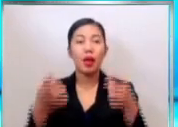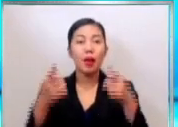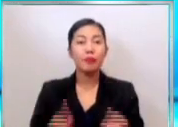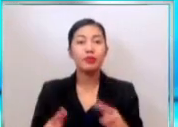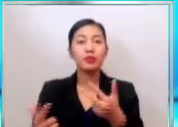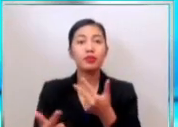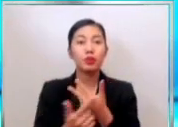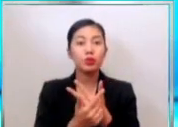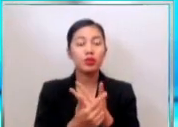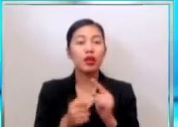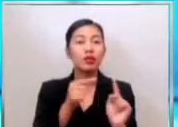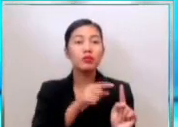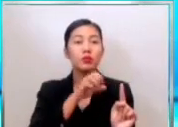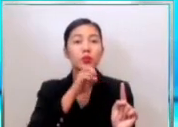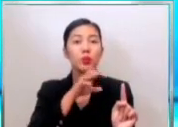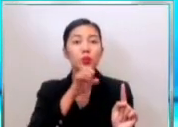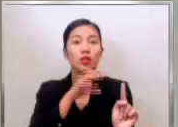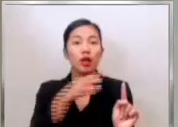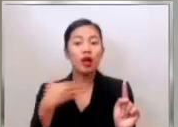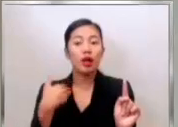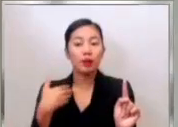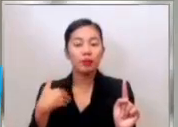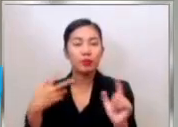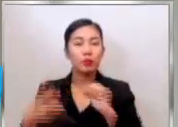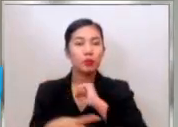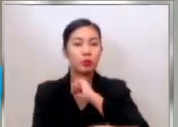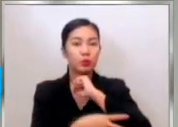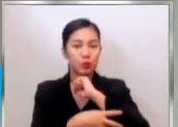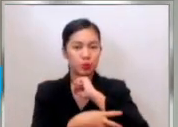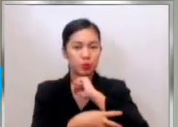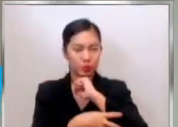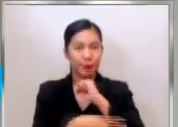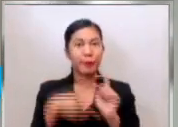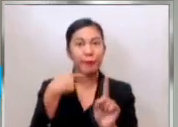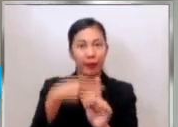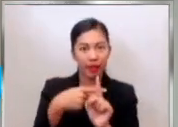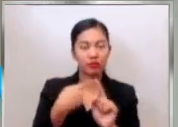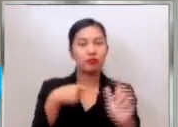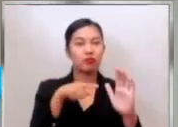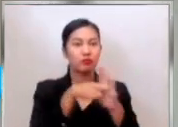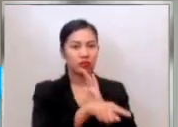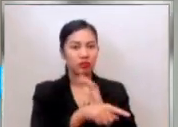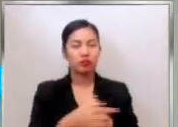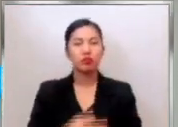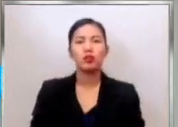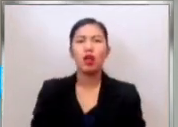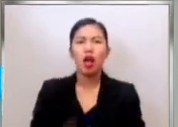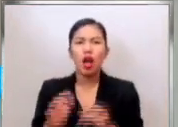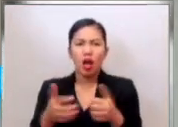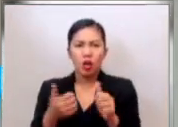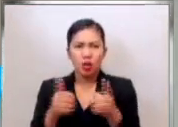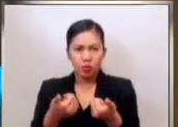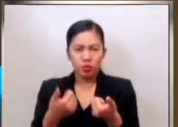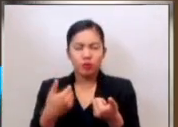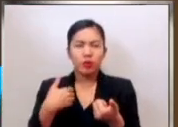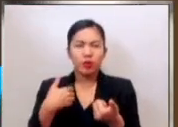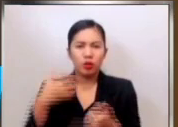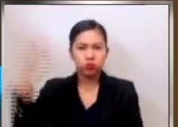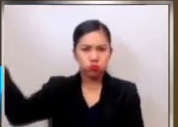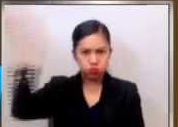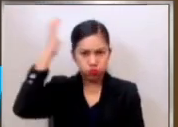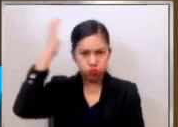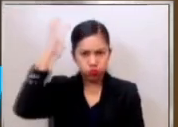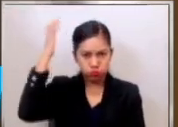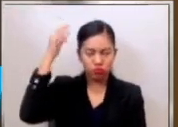pa ang isang lola sa Kabuyao. Sa initial na investigasyon ng pulisya, pukpok sa ulo ang posibleng ikinasawi ni Remy Imboltorio ng Barangay